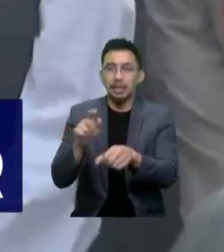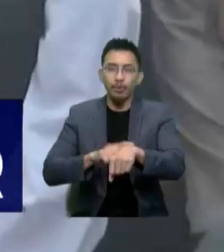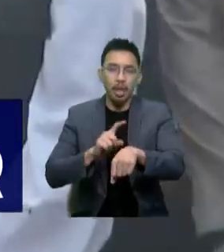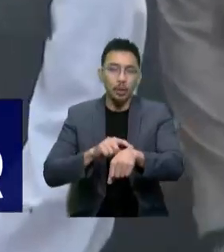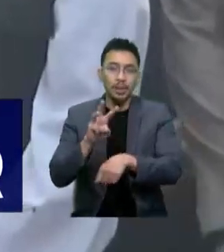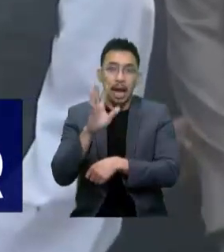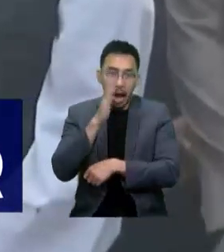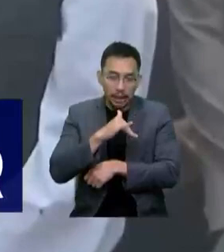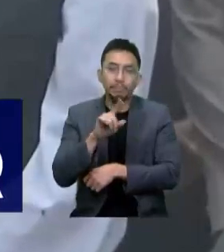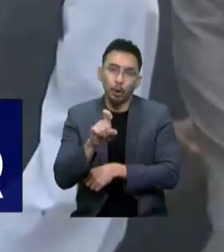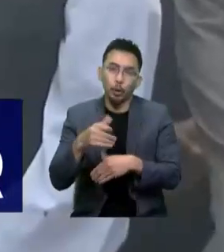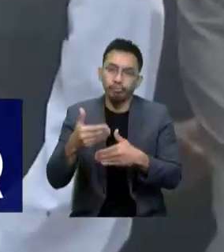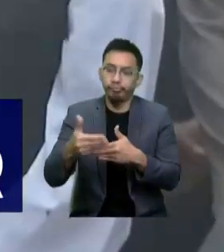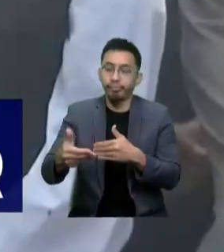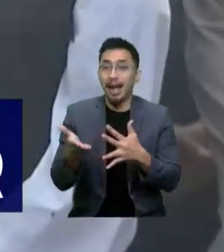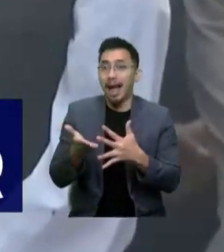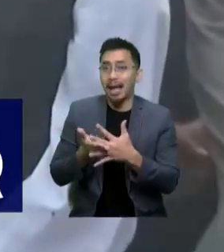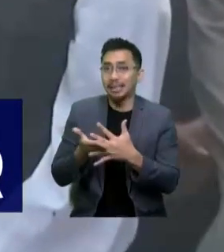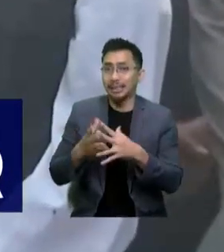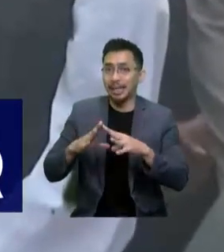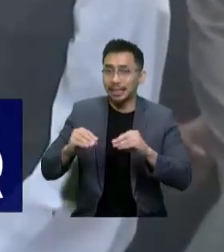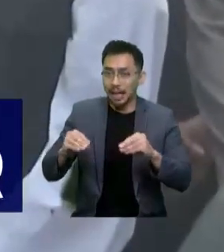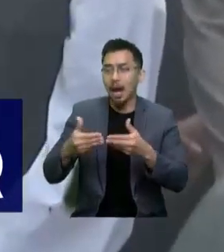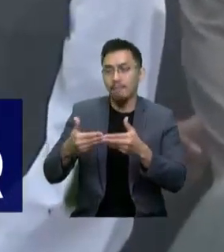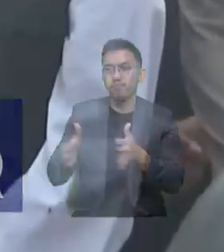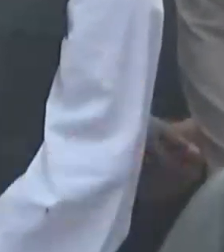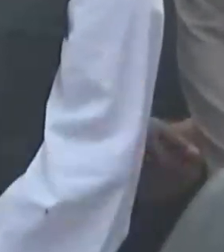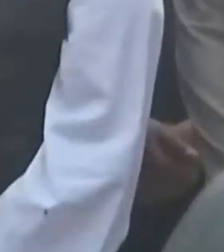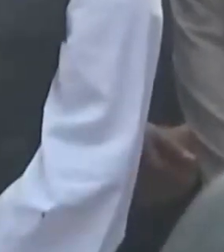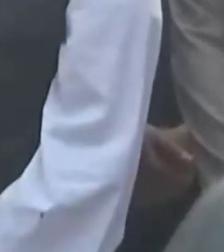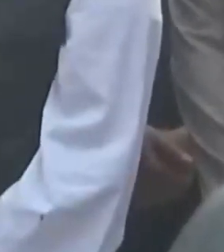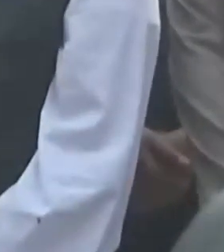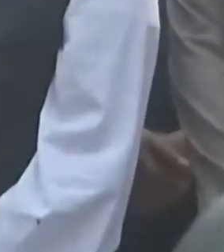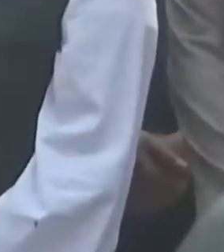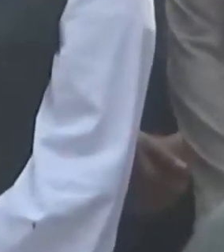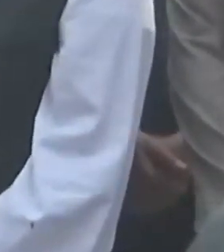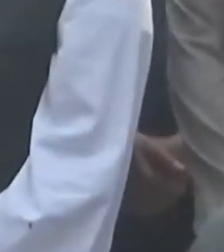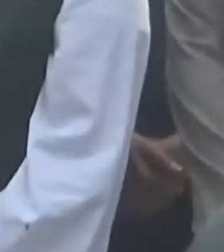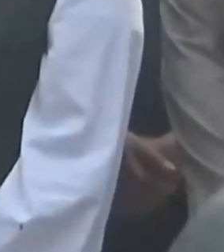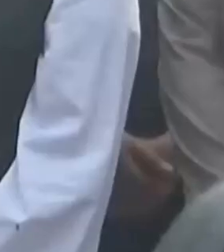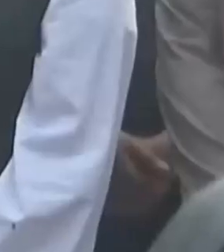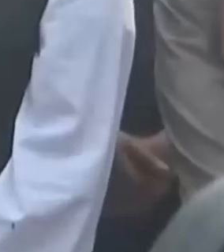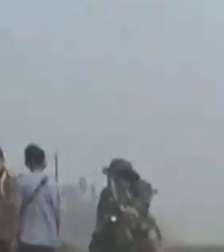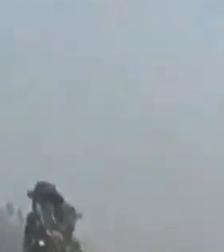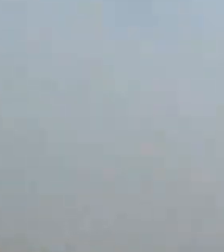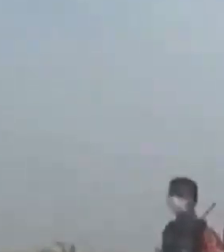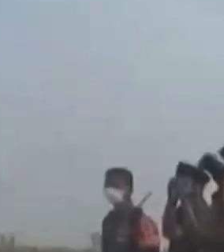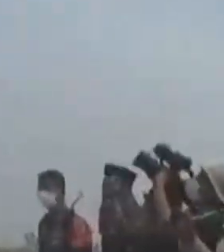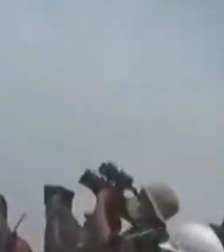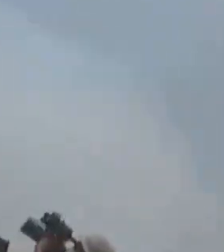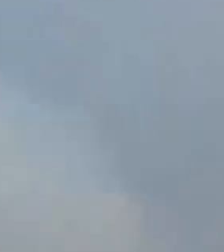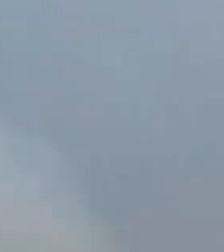untuk membuka akses truknya. Jadi selama 2 hari kepada kota kabupaten terdampak, mohon menyesuaikan.